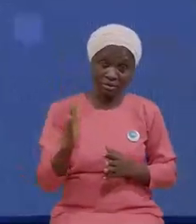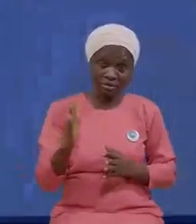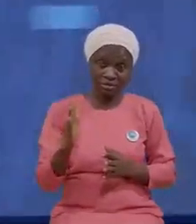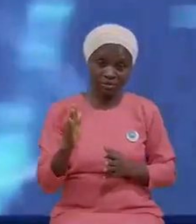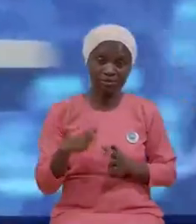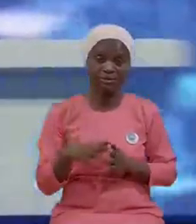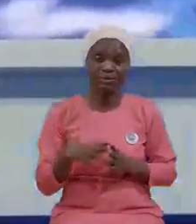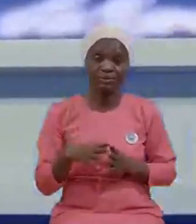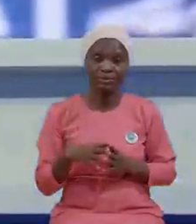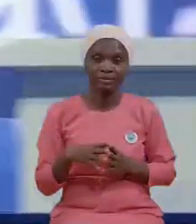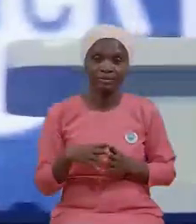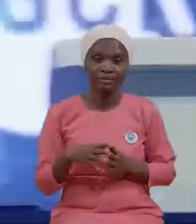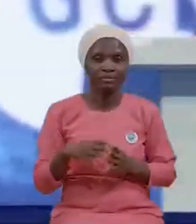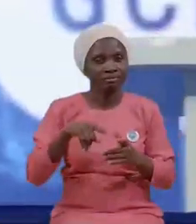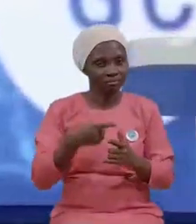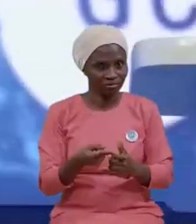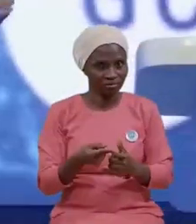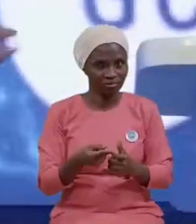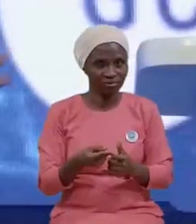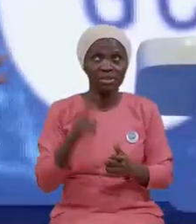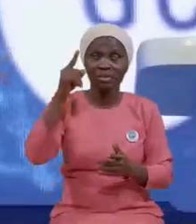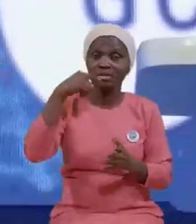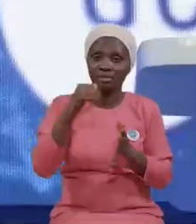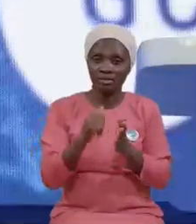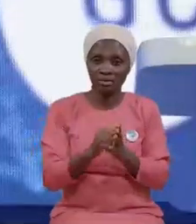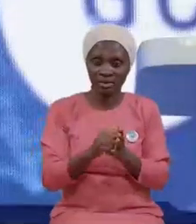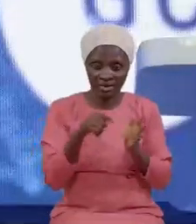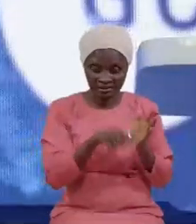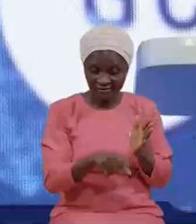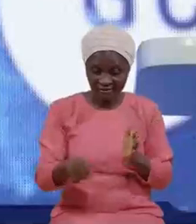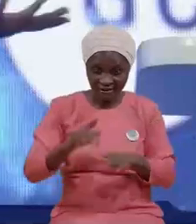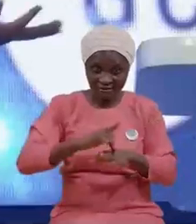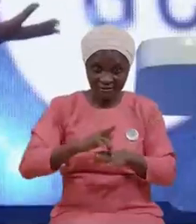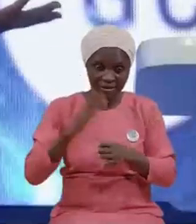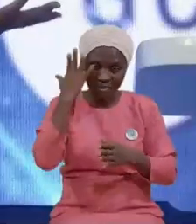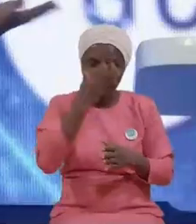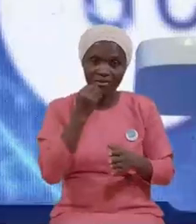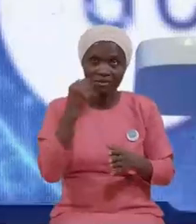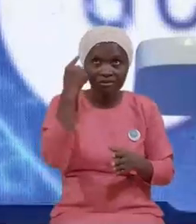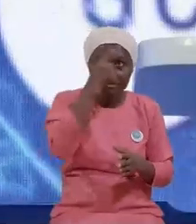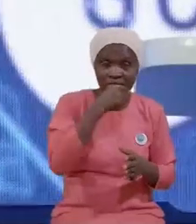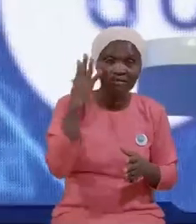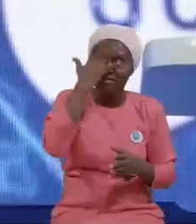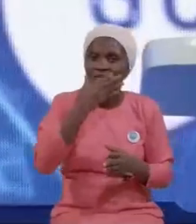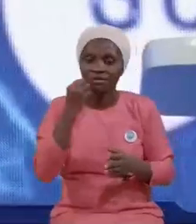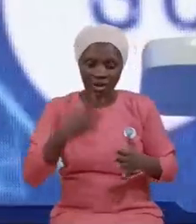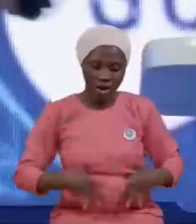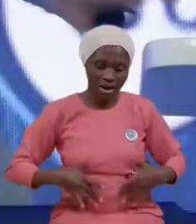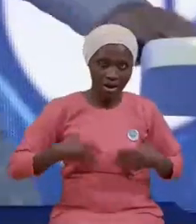Alors, il dit, les pieds beaux, le visage beau, la vie belle, l'apparence